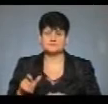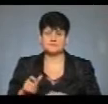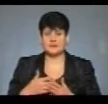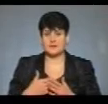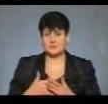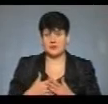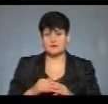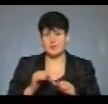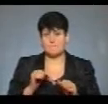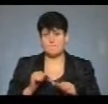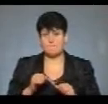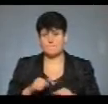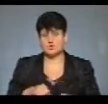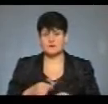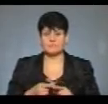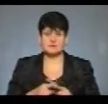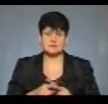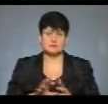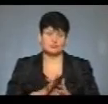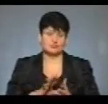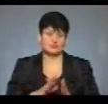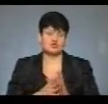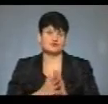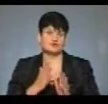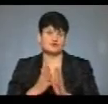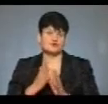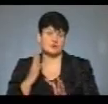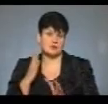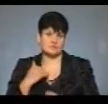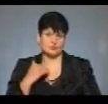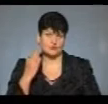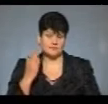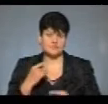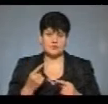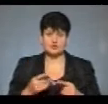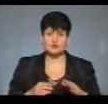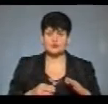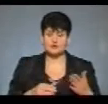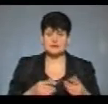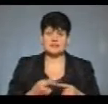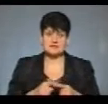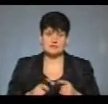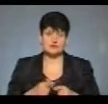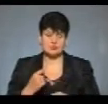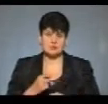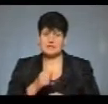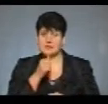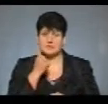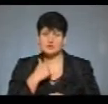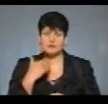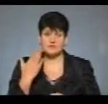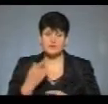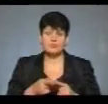напевне, можливо, це створювало черги, певні можливості проголосувати. З іншої сторони, це могло порушити також таємницю голосування. Бо